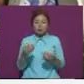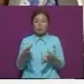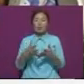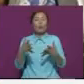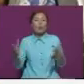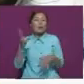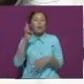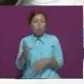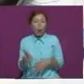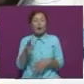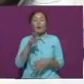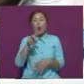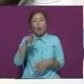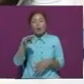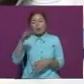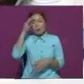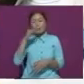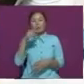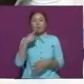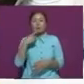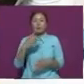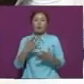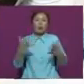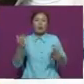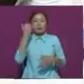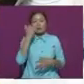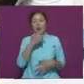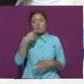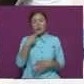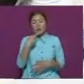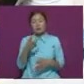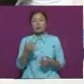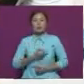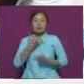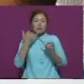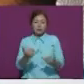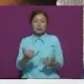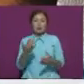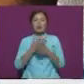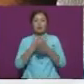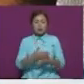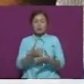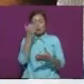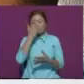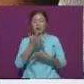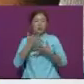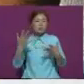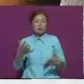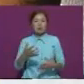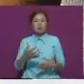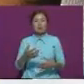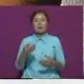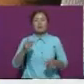емес. Дегенмен Дәулет Нұрмаханның әкесі қанағат қарын тойғызар деп отыр. Қайырлы іс жасап, қарлығаш көмегін ұсынғандарға шексіз алғысын